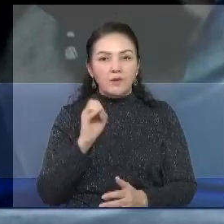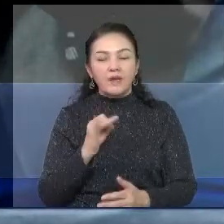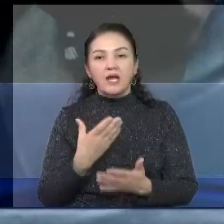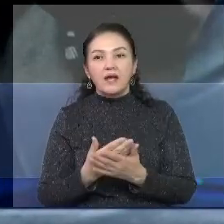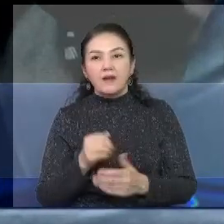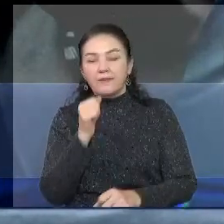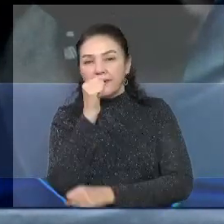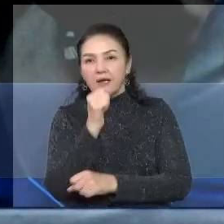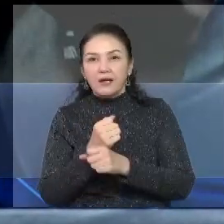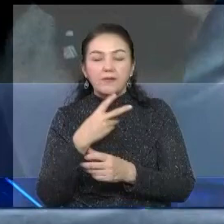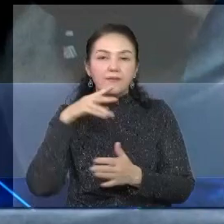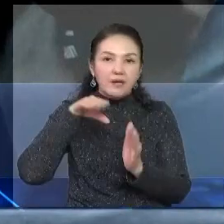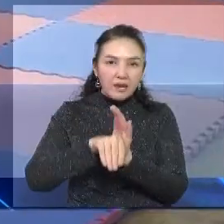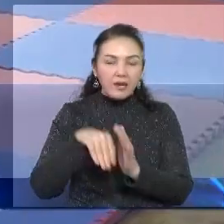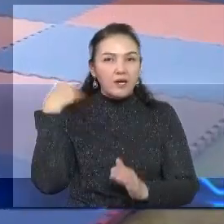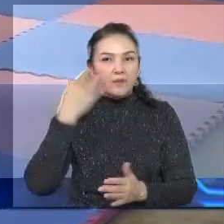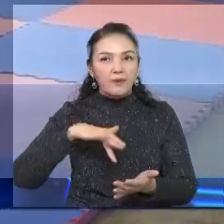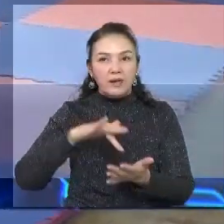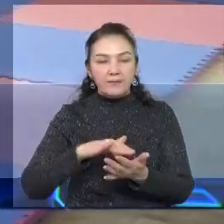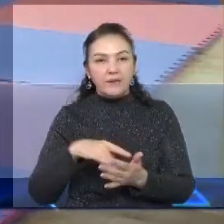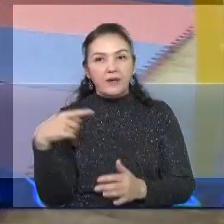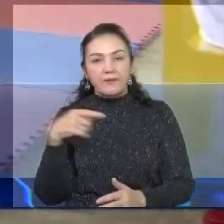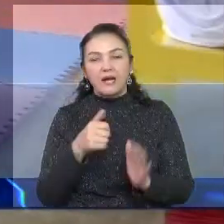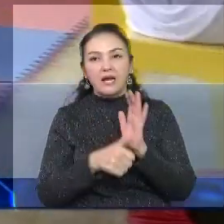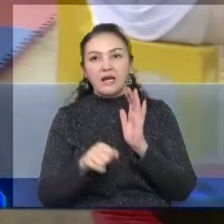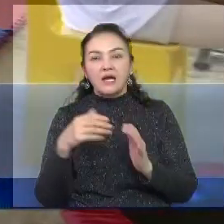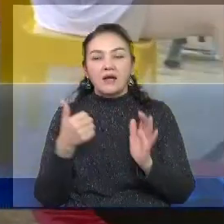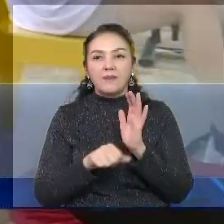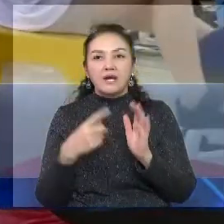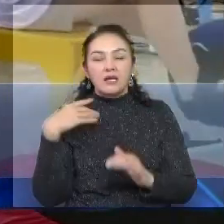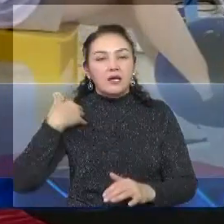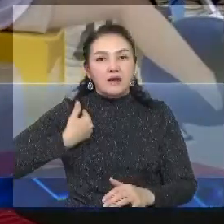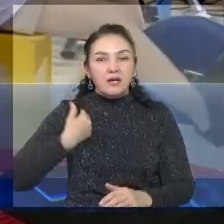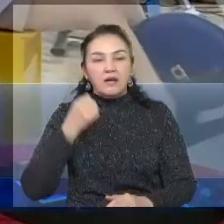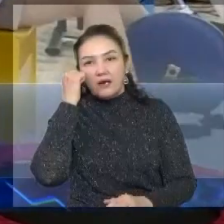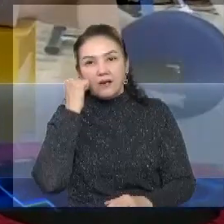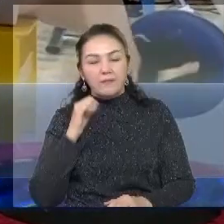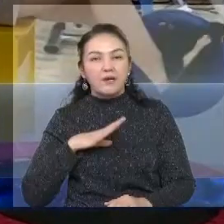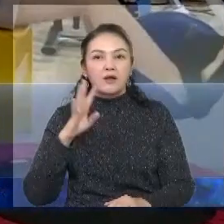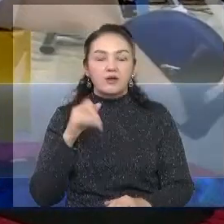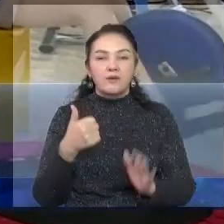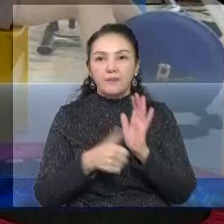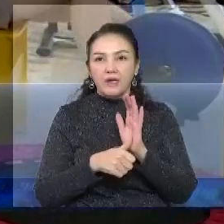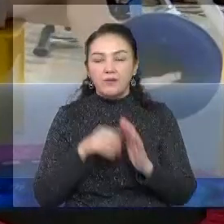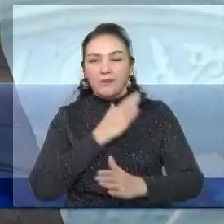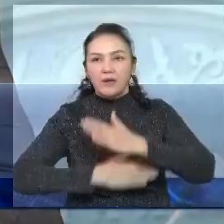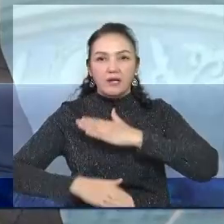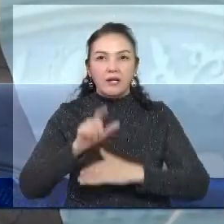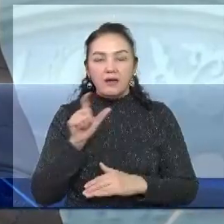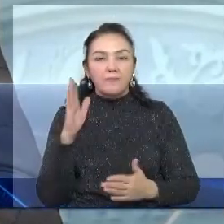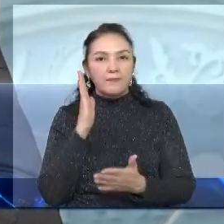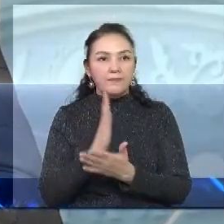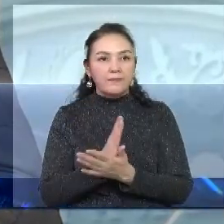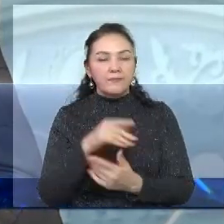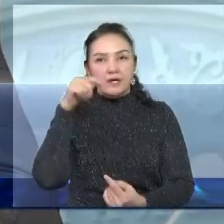әлеуметтік қызметкер қарайды. Оның ішінде Ақтөбе қаласы бойынша 1662 жалғыз басты қарт болса, 406 мүгедек бала.